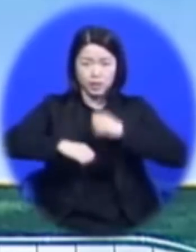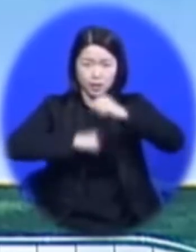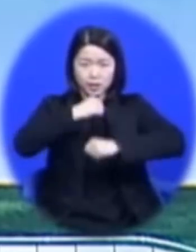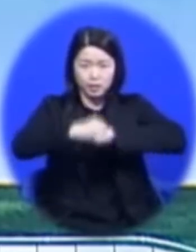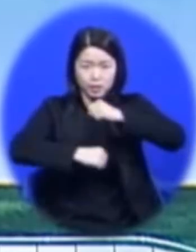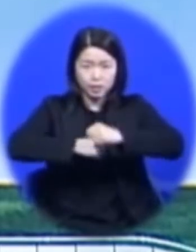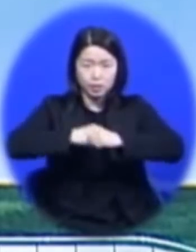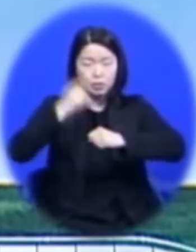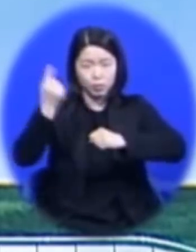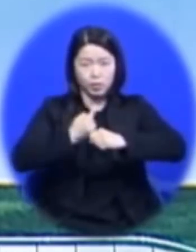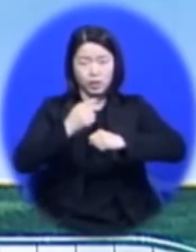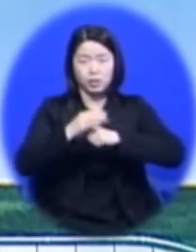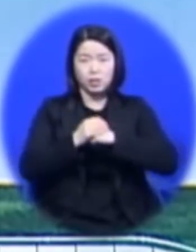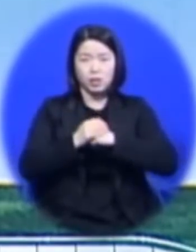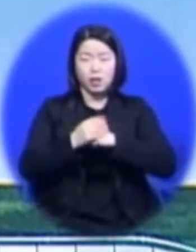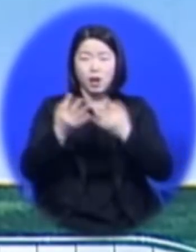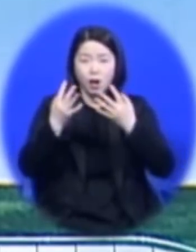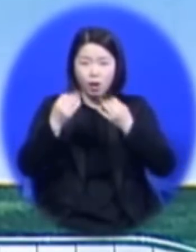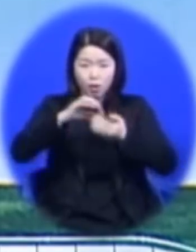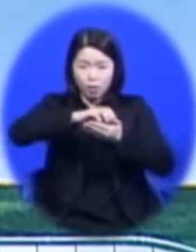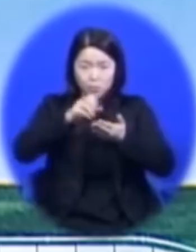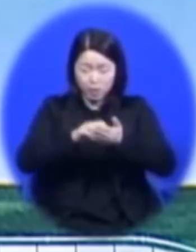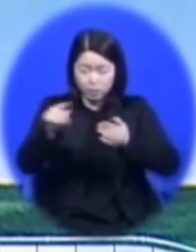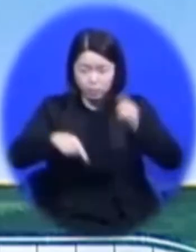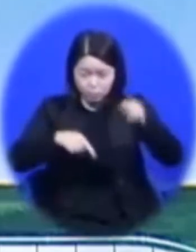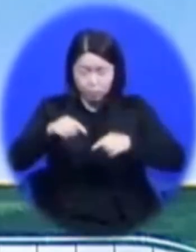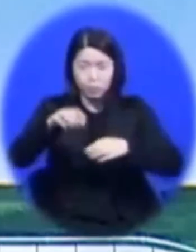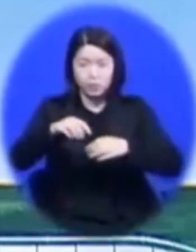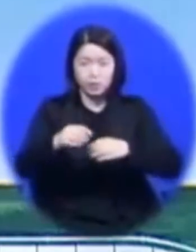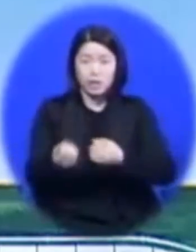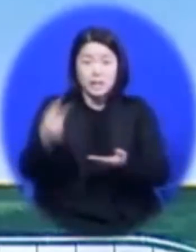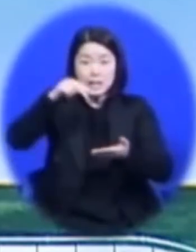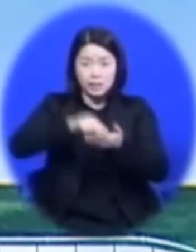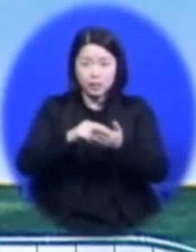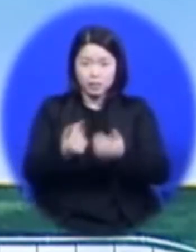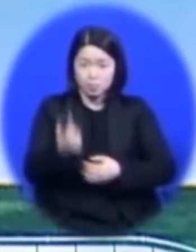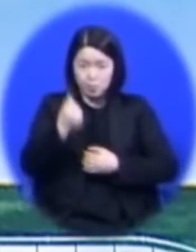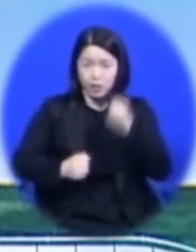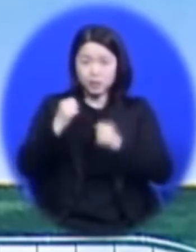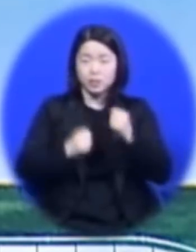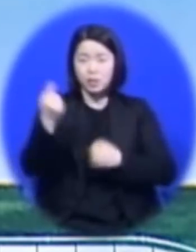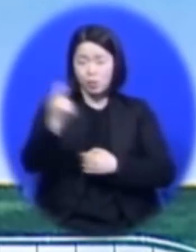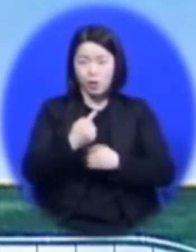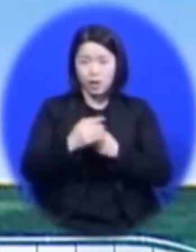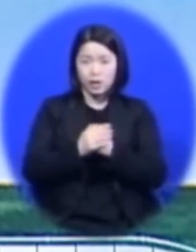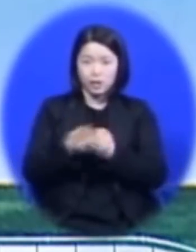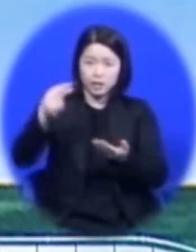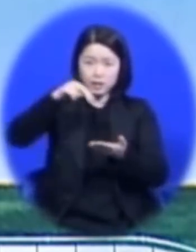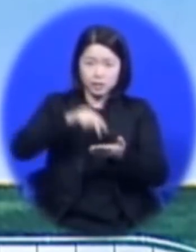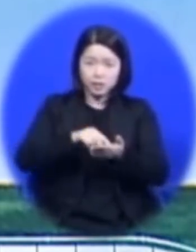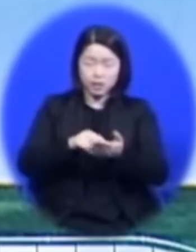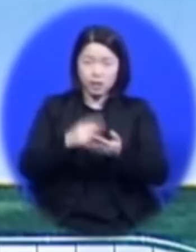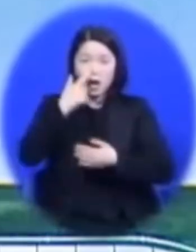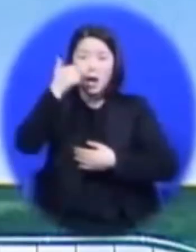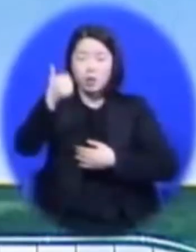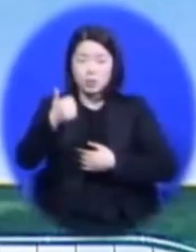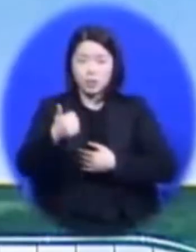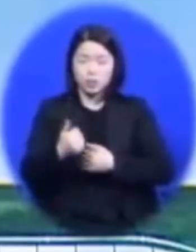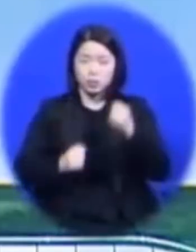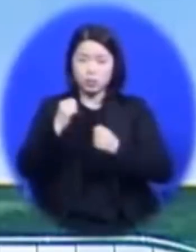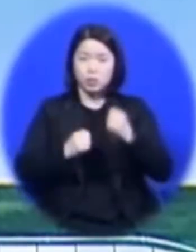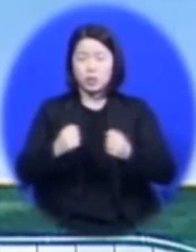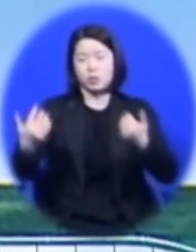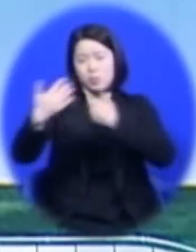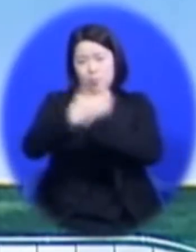봅니다 얼만큼 오니까 일어나서 e10 뛰어와 이 하니까 일어나서 아버지께로 뛰어와서 아버지 품에